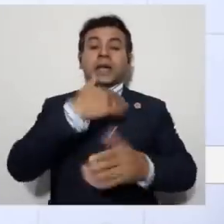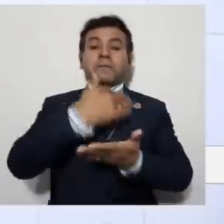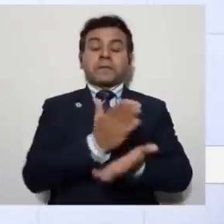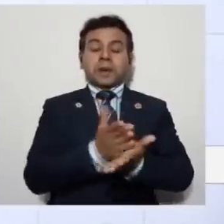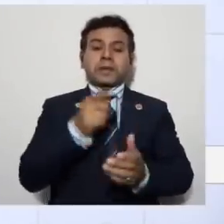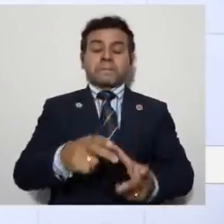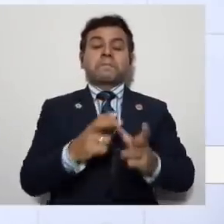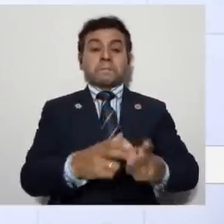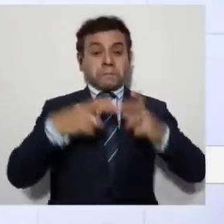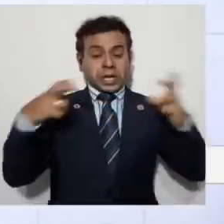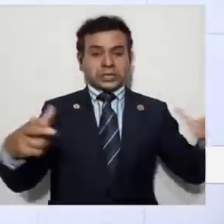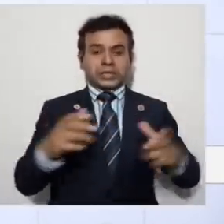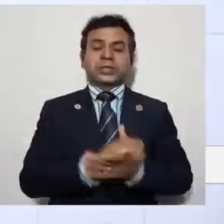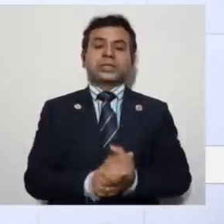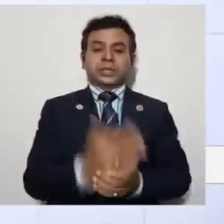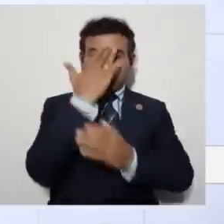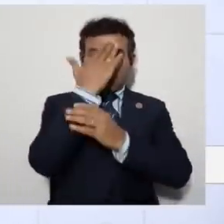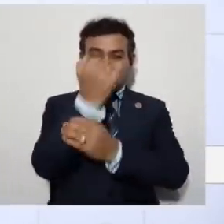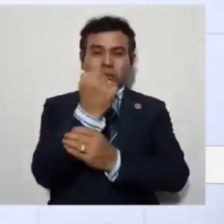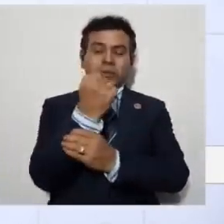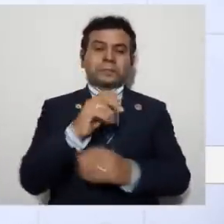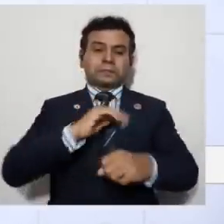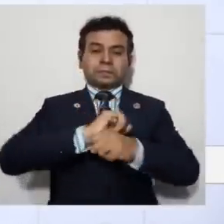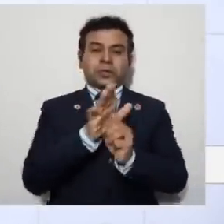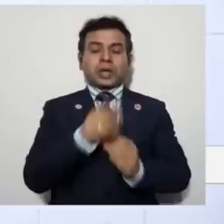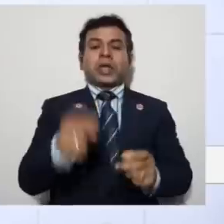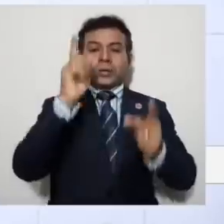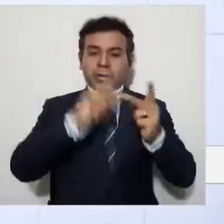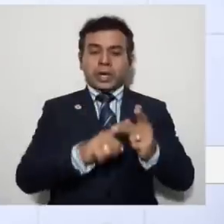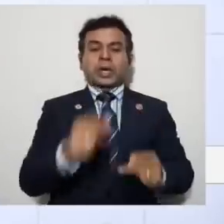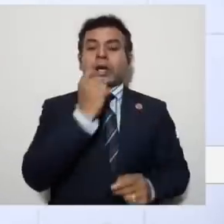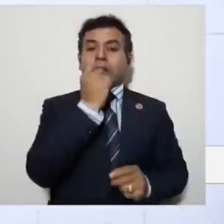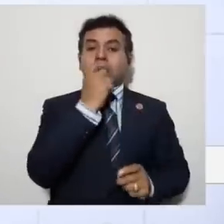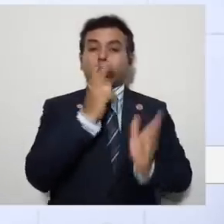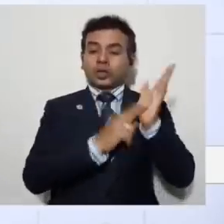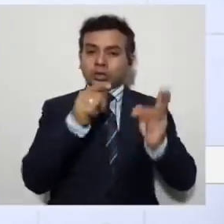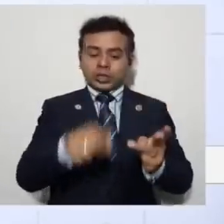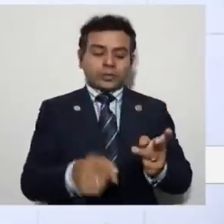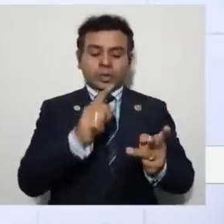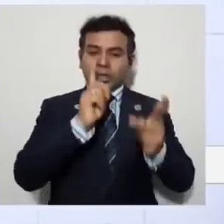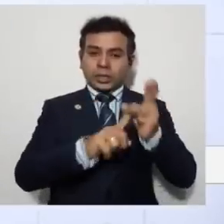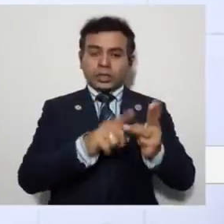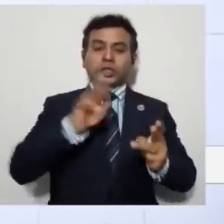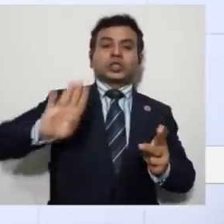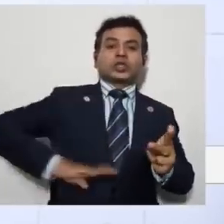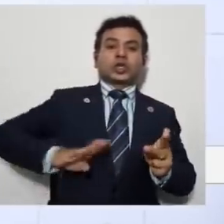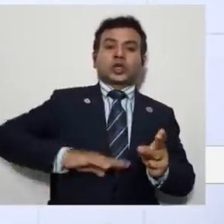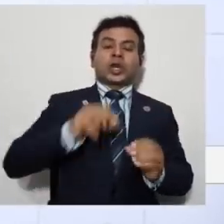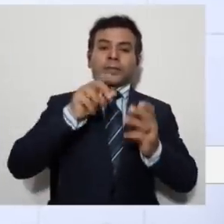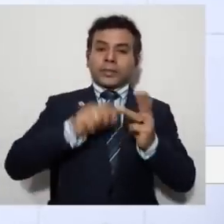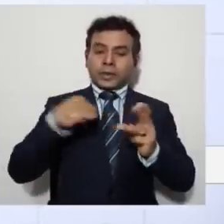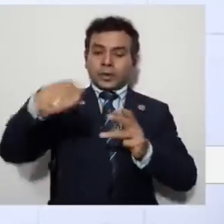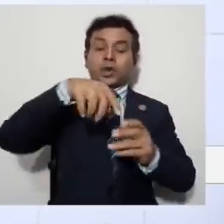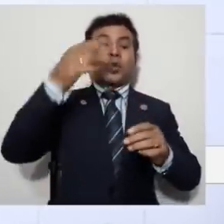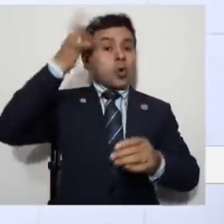ডিভিশন, তারপরে ময়মনসিংহ ডিভিশন। ঢাকা ডিভিশনের মধ্যে সর্বাধিক ঢাকা সিটির পরেই, ঢাকা সিটিতে সর্বাধিক এবং তারপরে